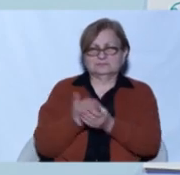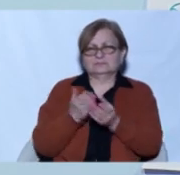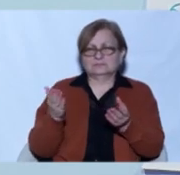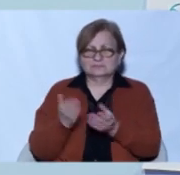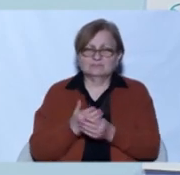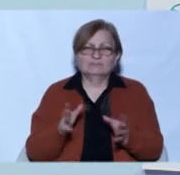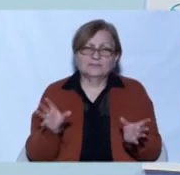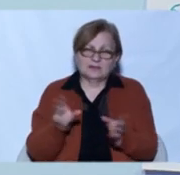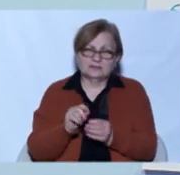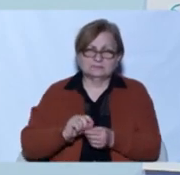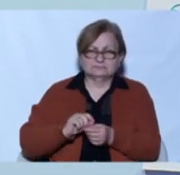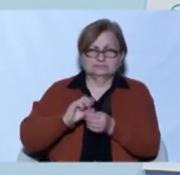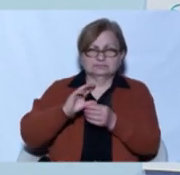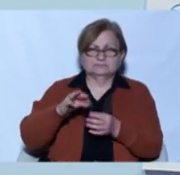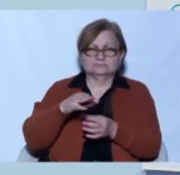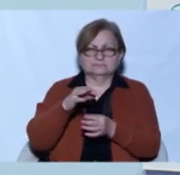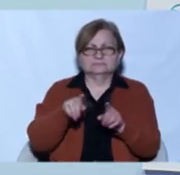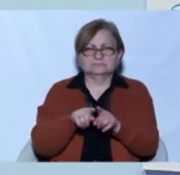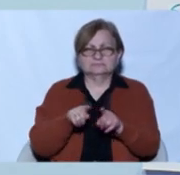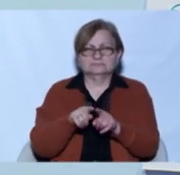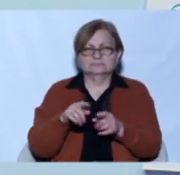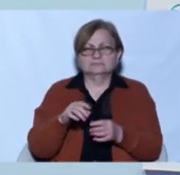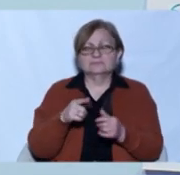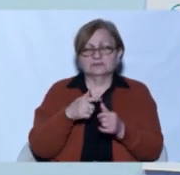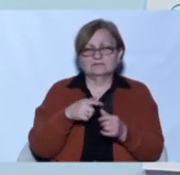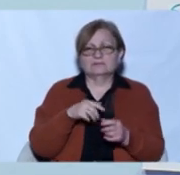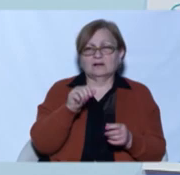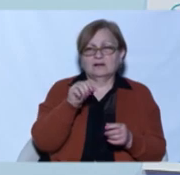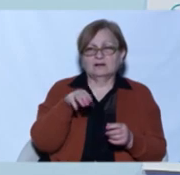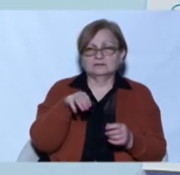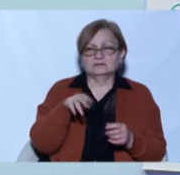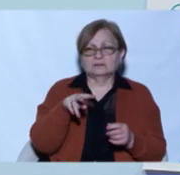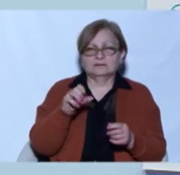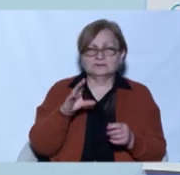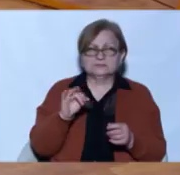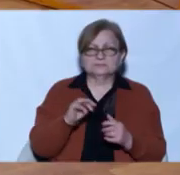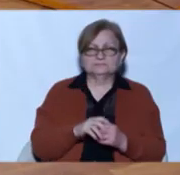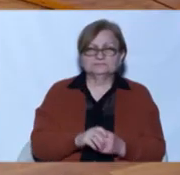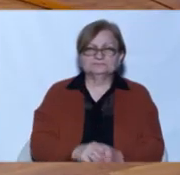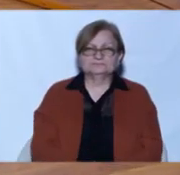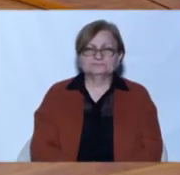აკინძულია ერთად, როგორც ერთი წიგნაკი, ერთი წიგნი, ერთი რვეული.